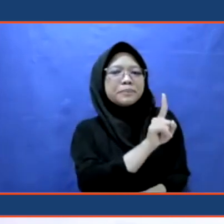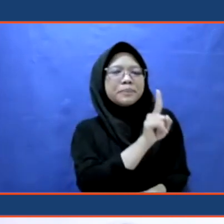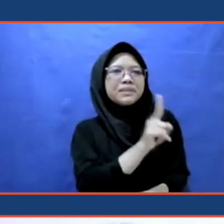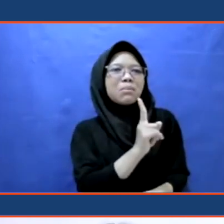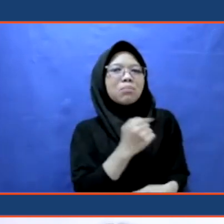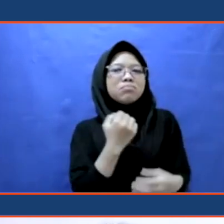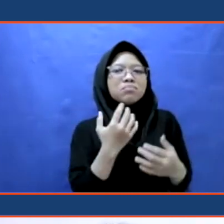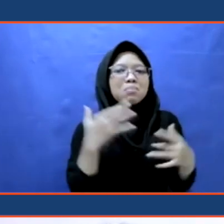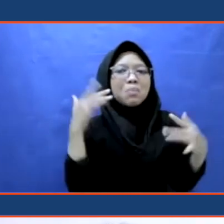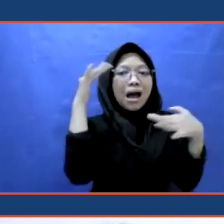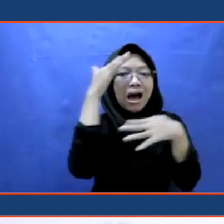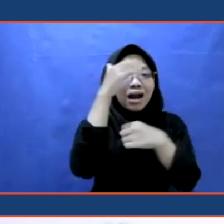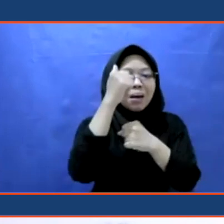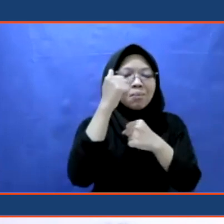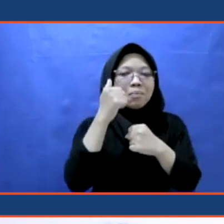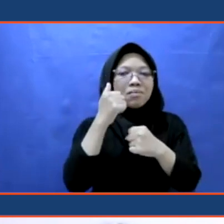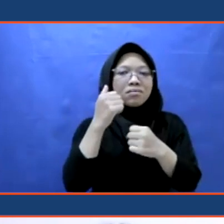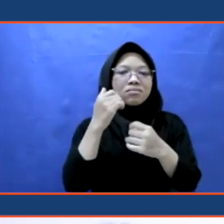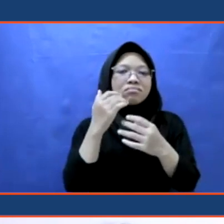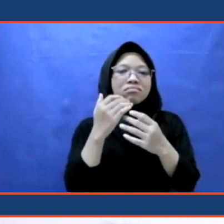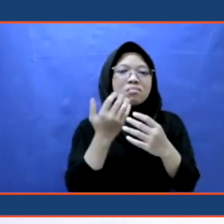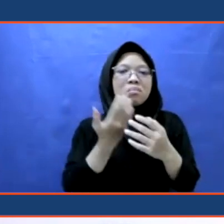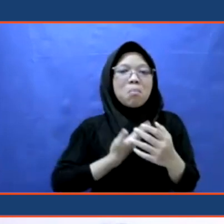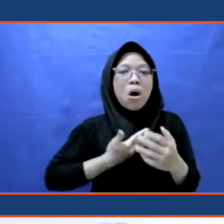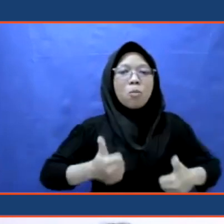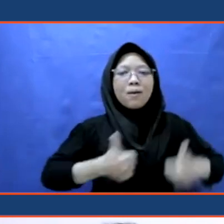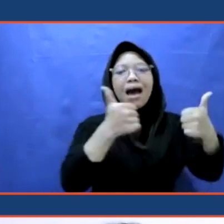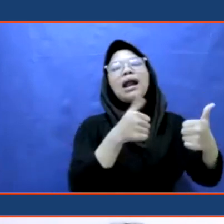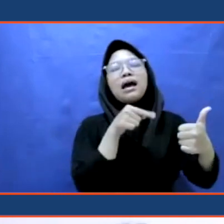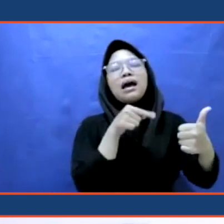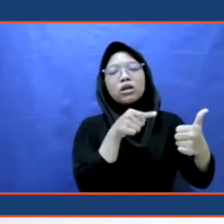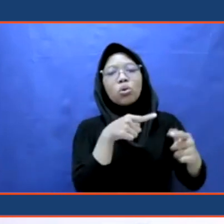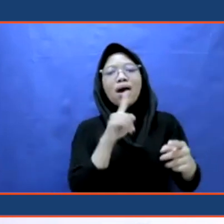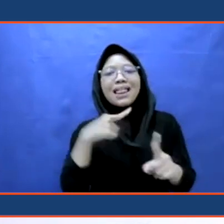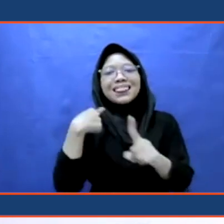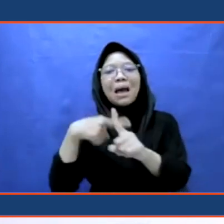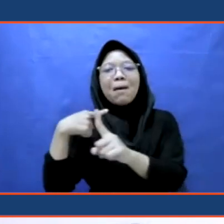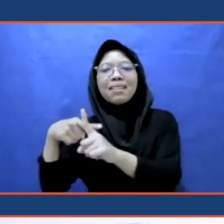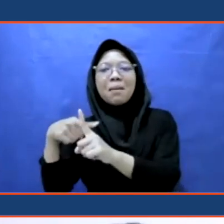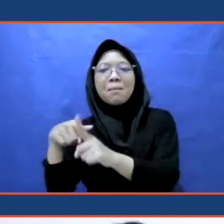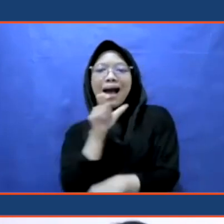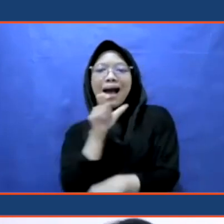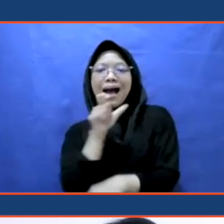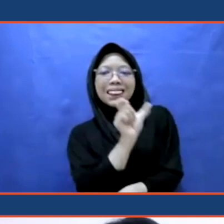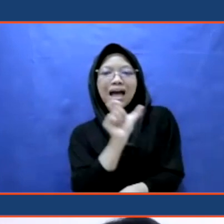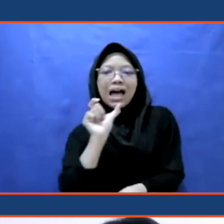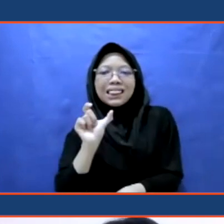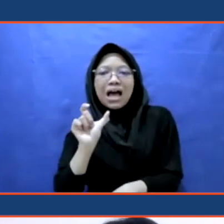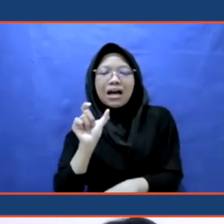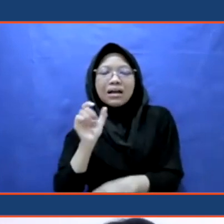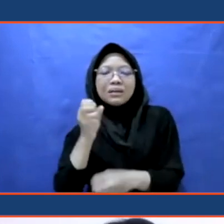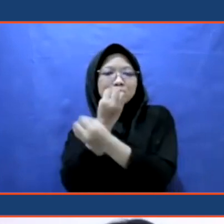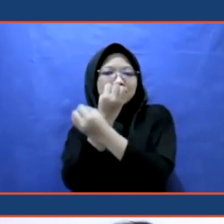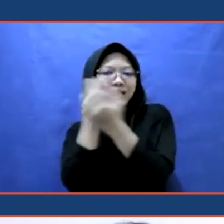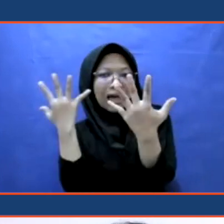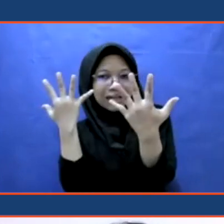datang bahan tambahan figurative language ya yang beberapa figur itu